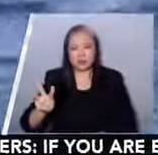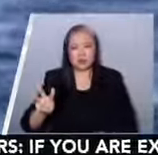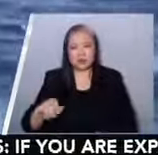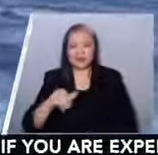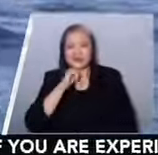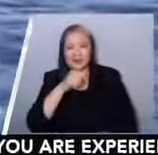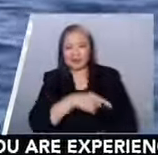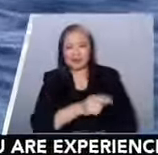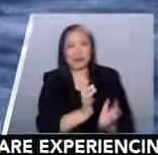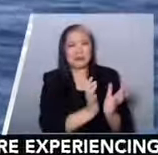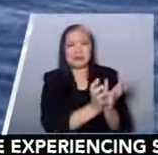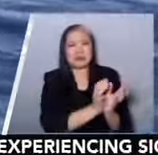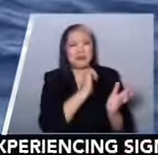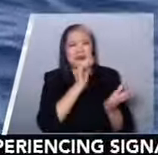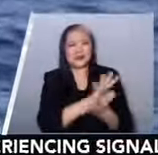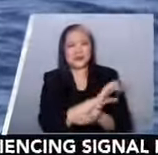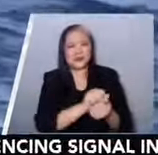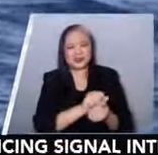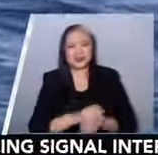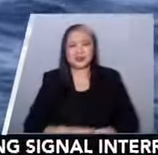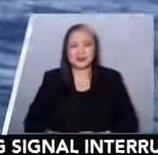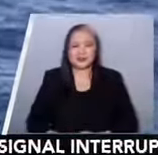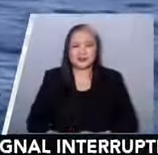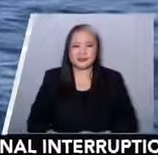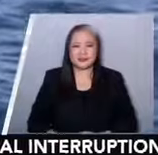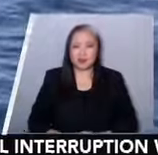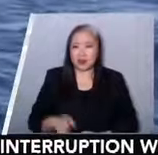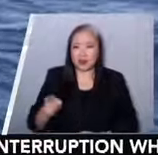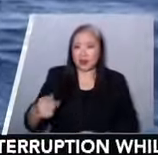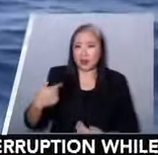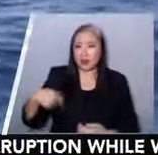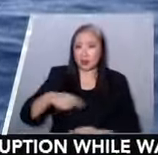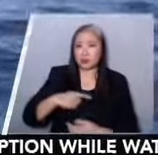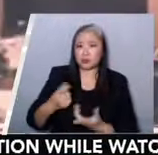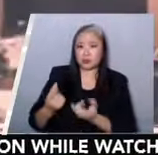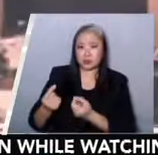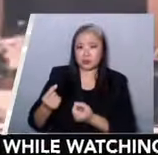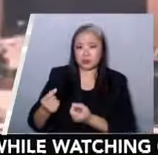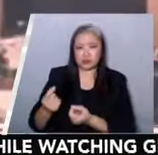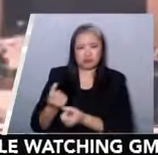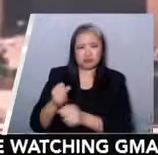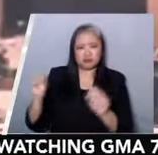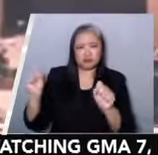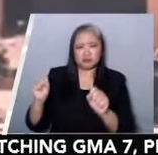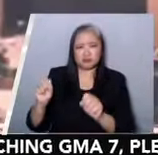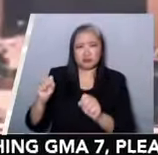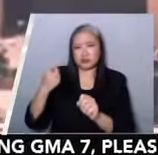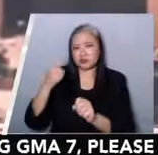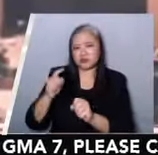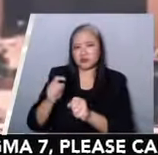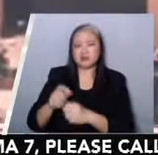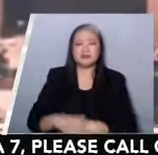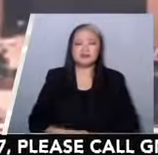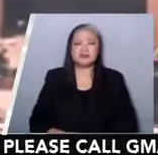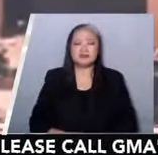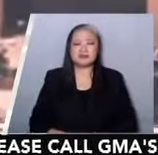So sustainabling pamamaraan, itong paglalagay ng payaw. Kung ang ginagawa po ng Pilipinas